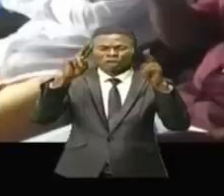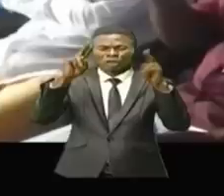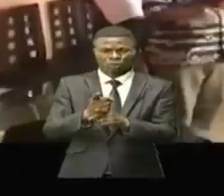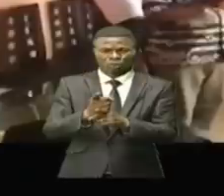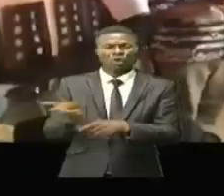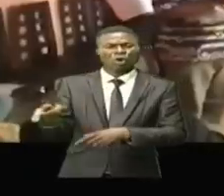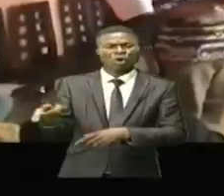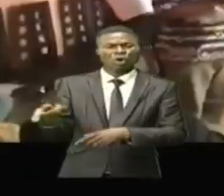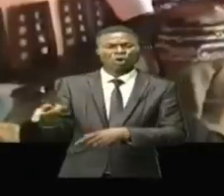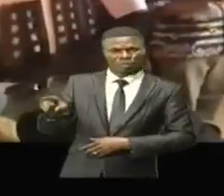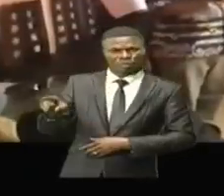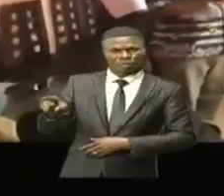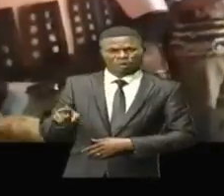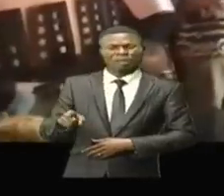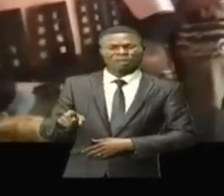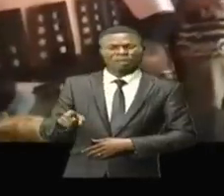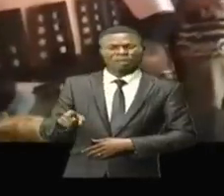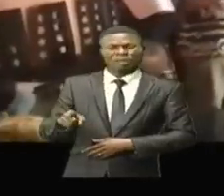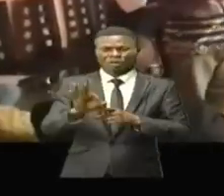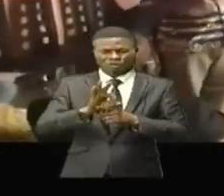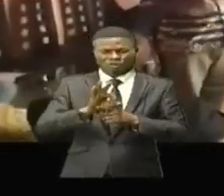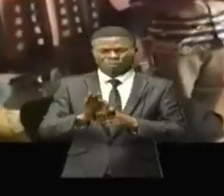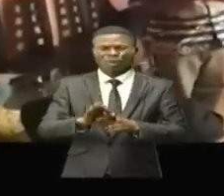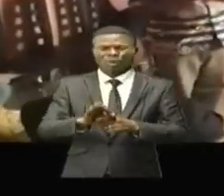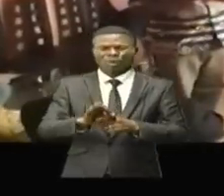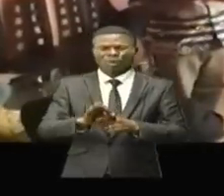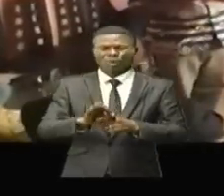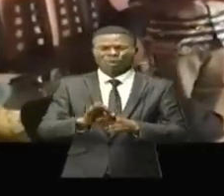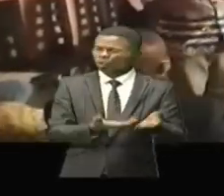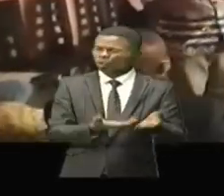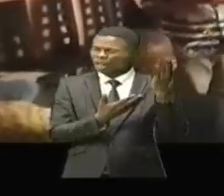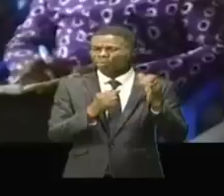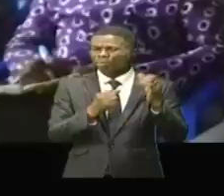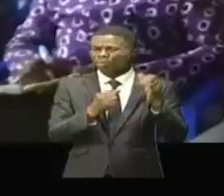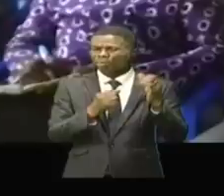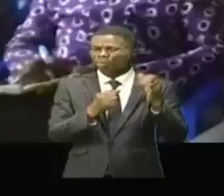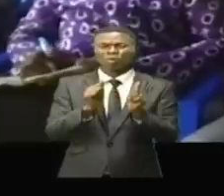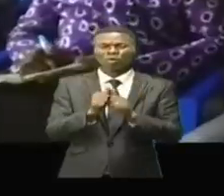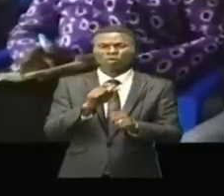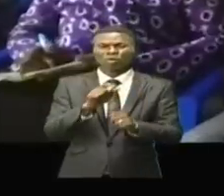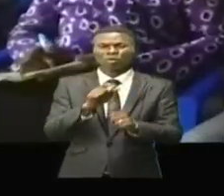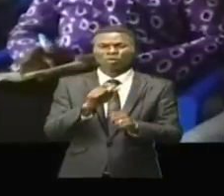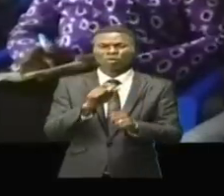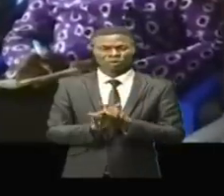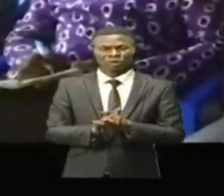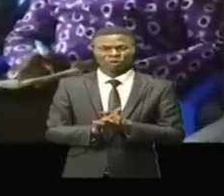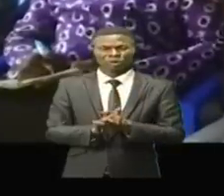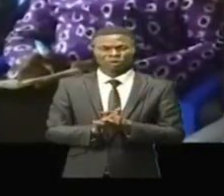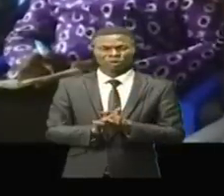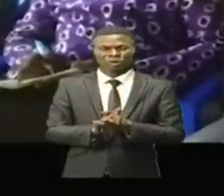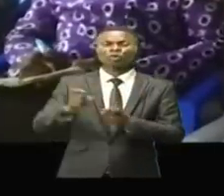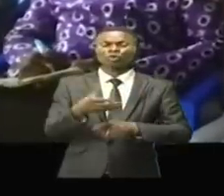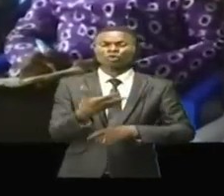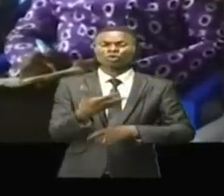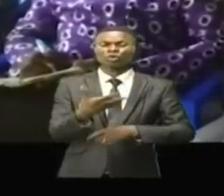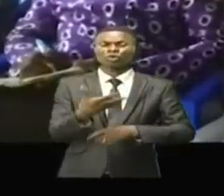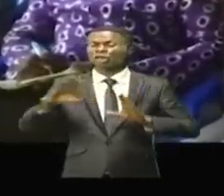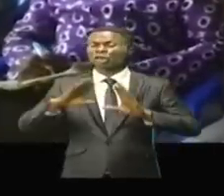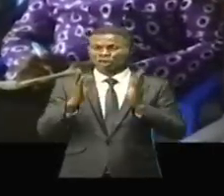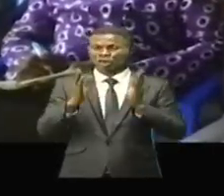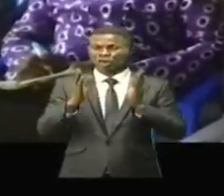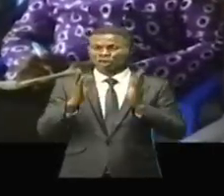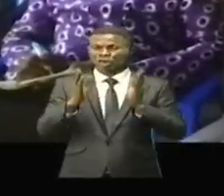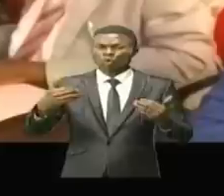juridiction, de saluer la tenue de ces assises de haute facture administrative. Nous gérons la chose publique. Tout ce que nous avons dans